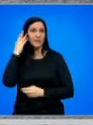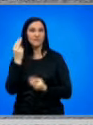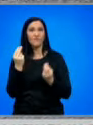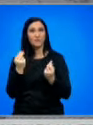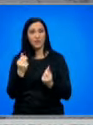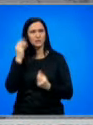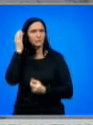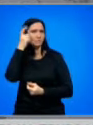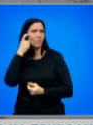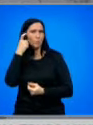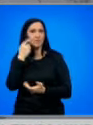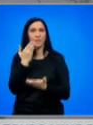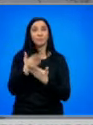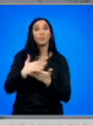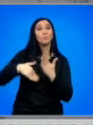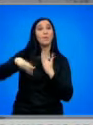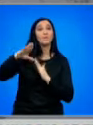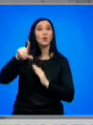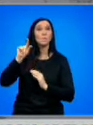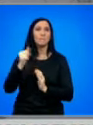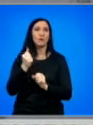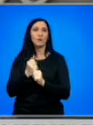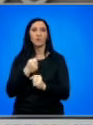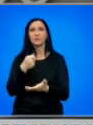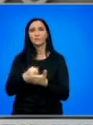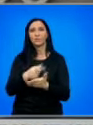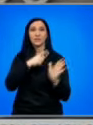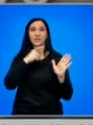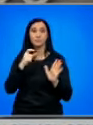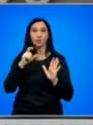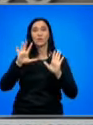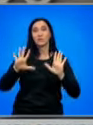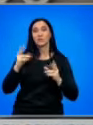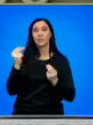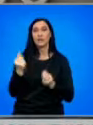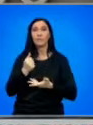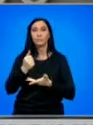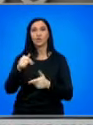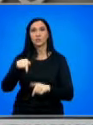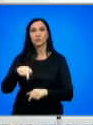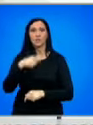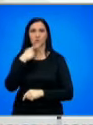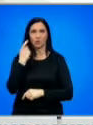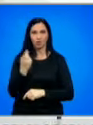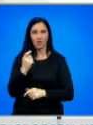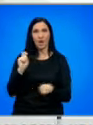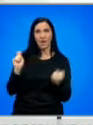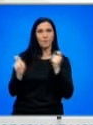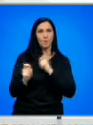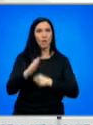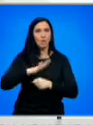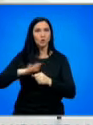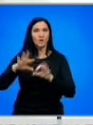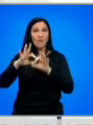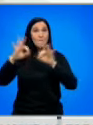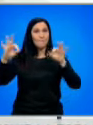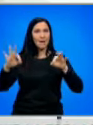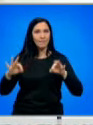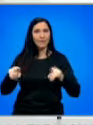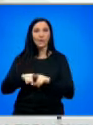на финансите обмисля да предложи по-висока минимална работна заплата от 710 лева в бюджета за тази година. Промяна на основни параметри